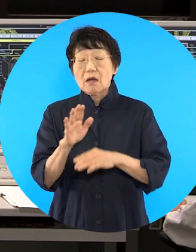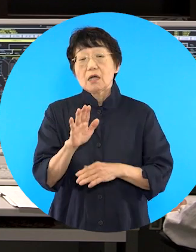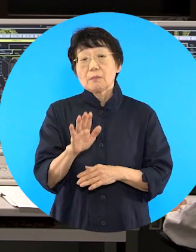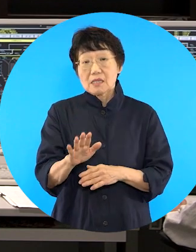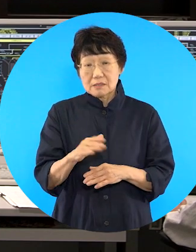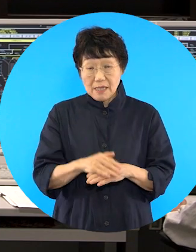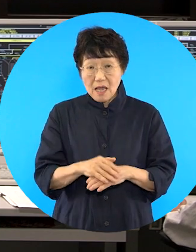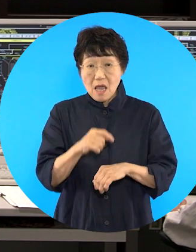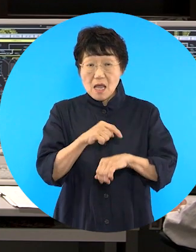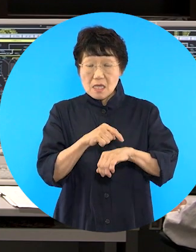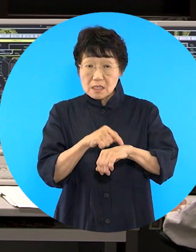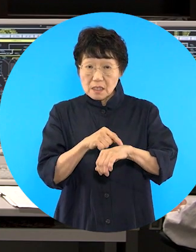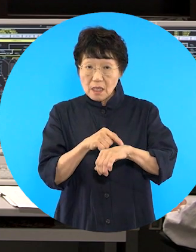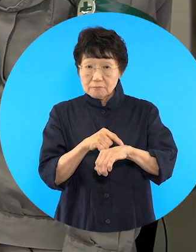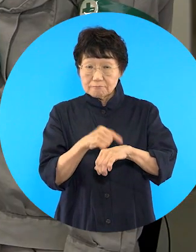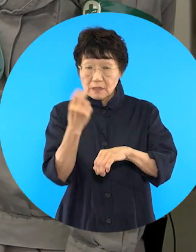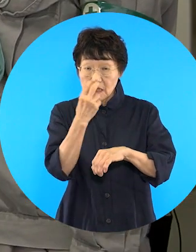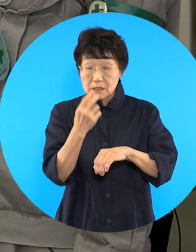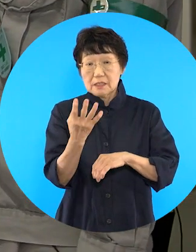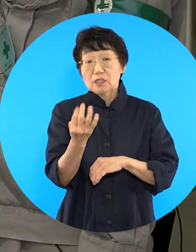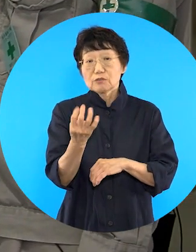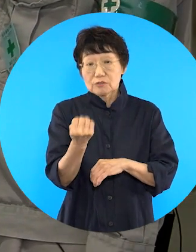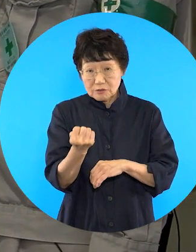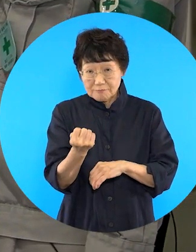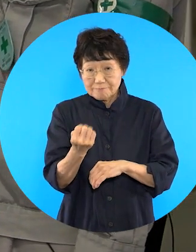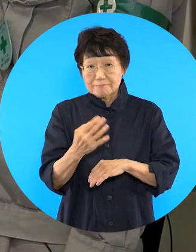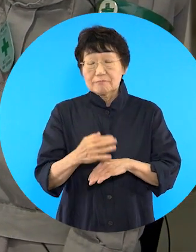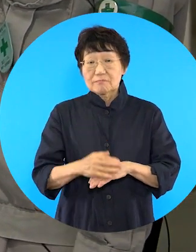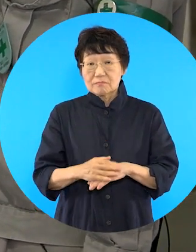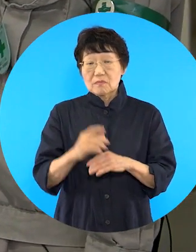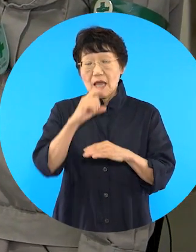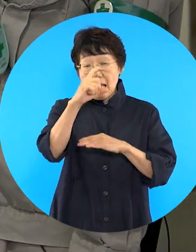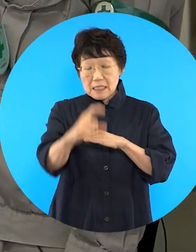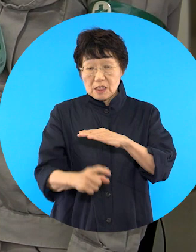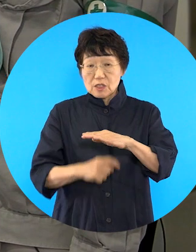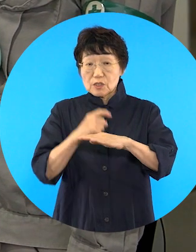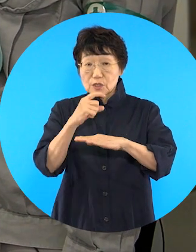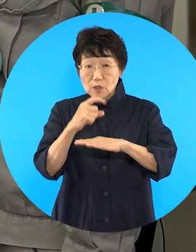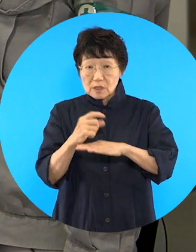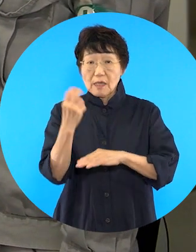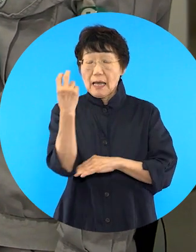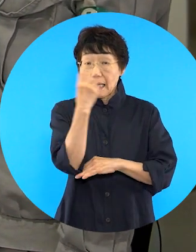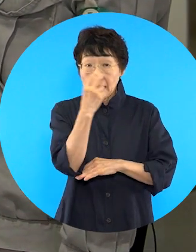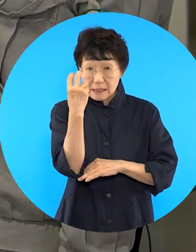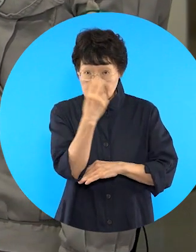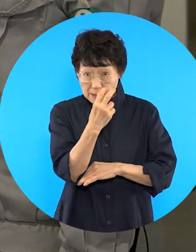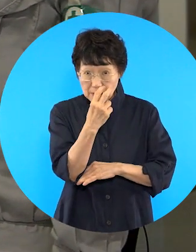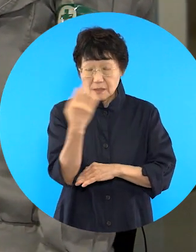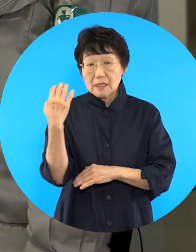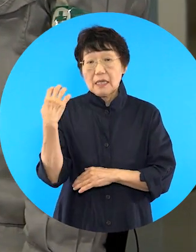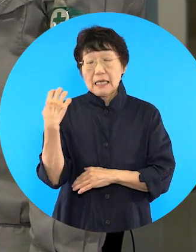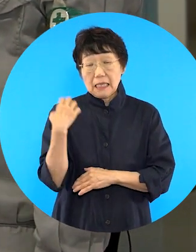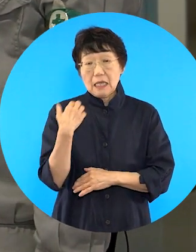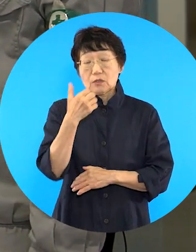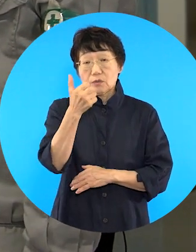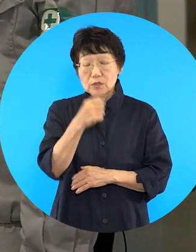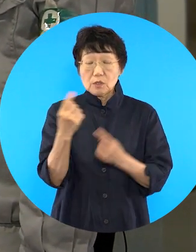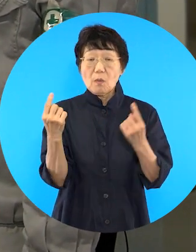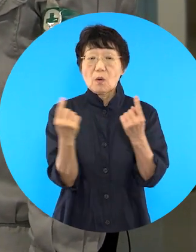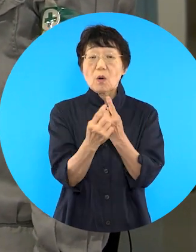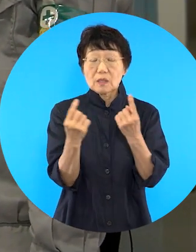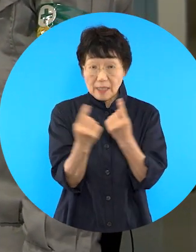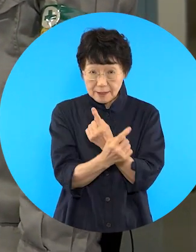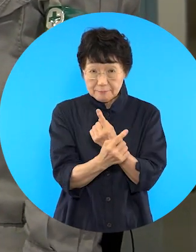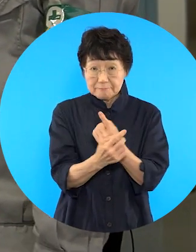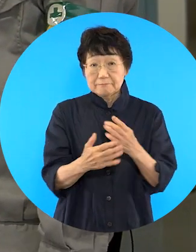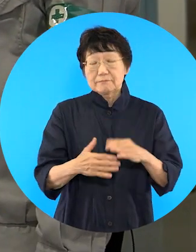どのくらいの時間監視をしているんですか。 実はですね、24時間連続で監視して、係員もですね、直を交代しながらずっ